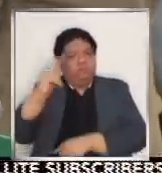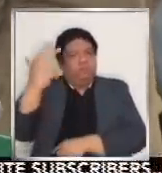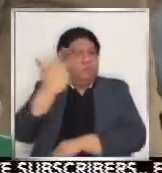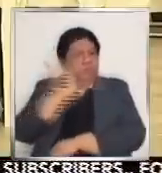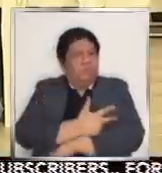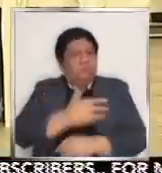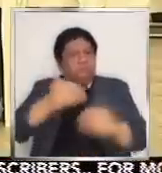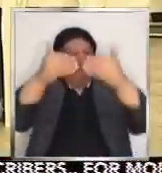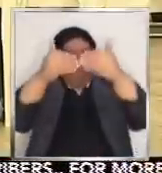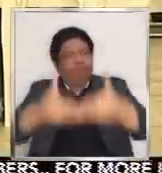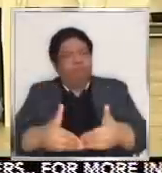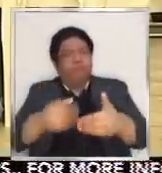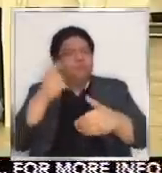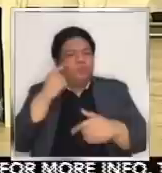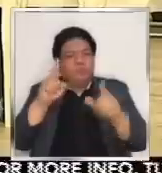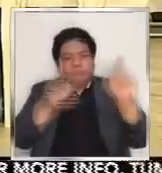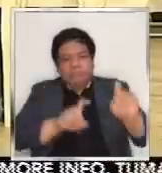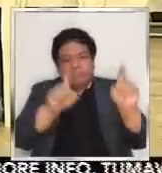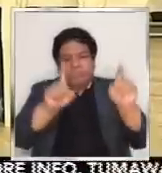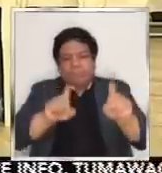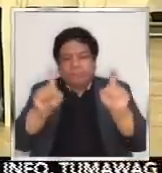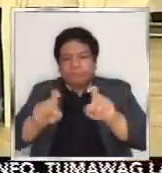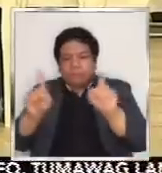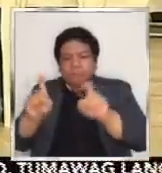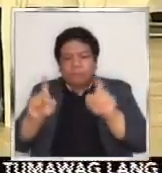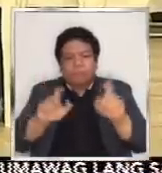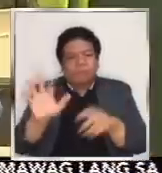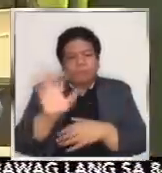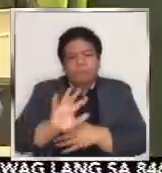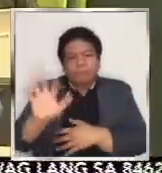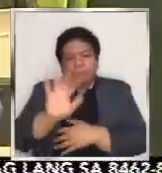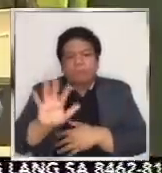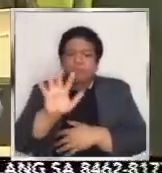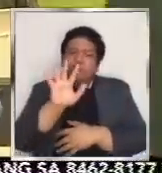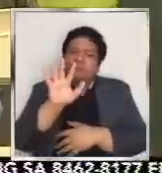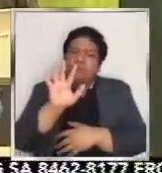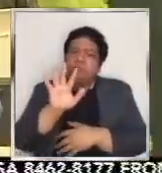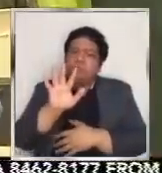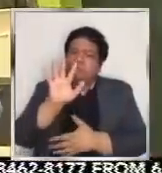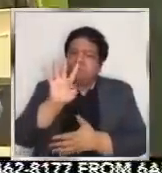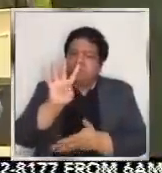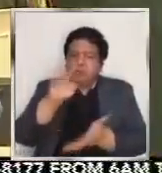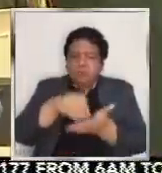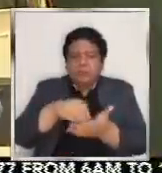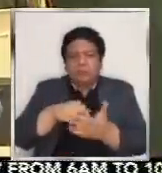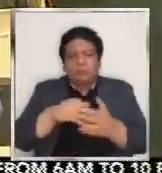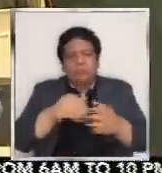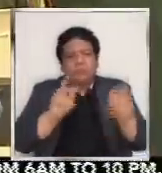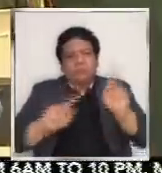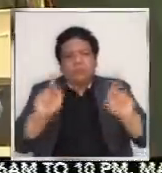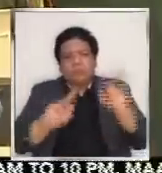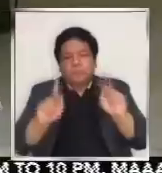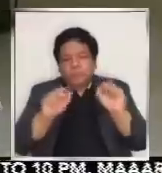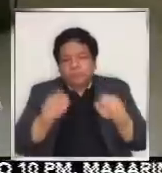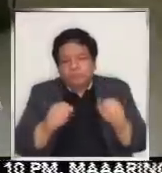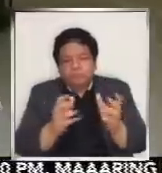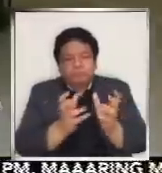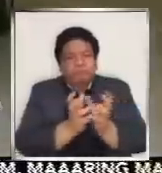sumailalim sa testing ang aabot sa 4,000 residente na posibleng nakasalamuha ng mga residenteng nagpositibo sa